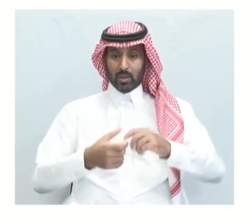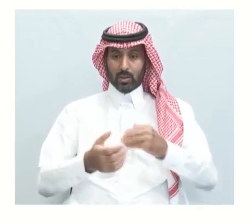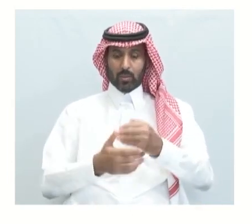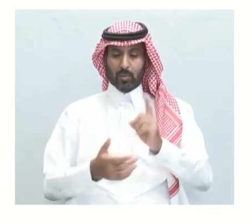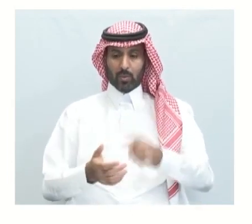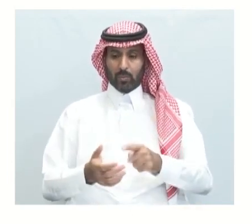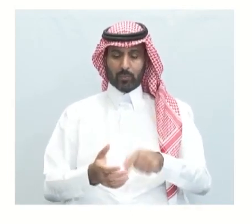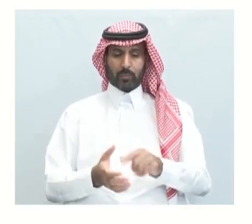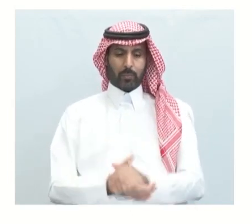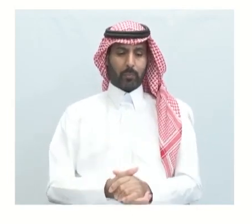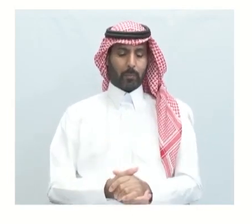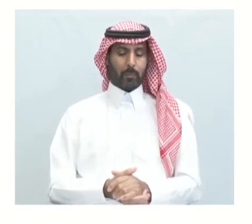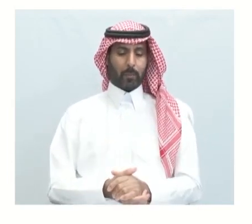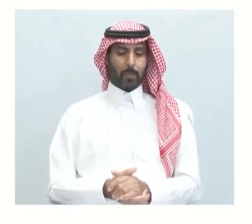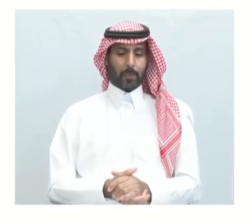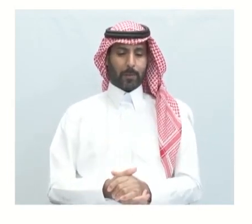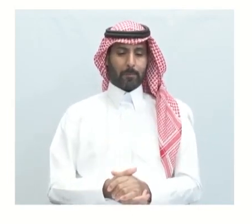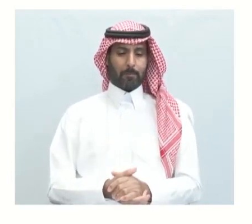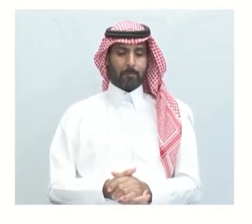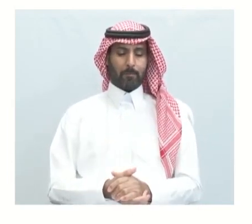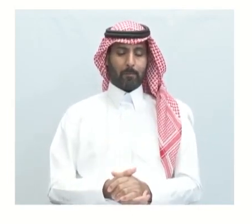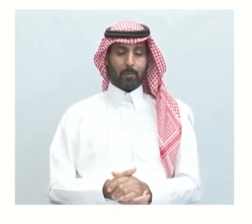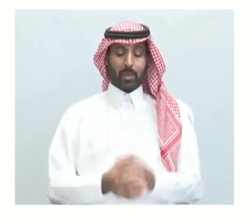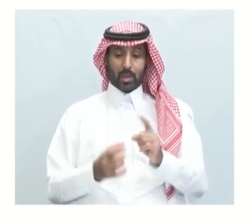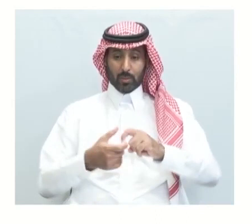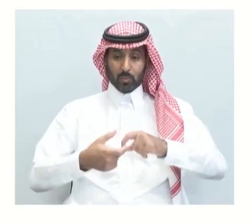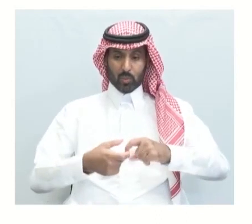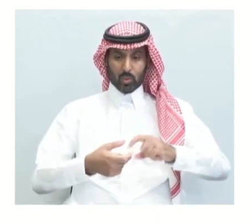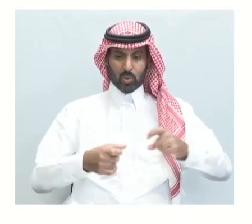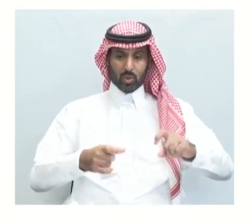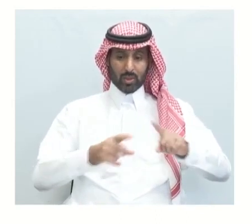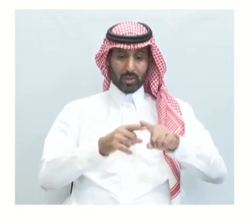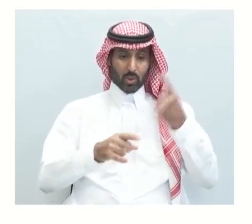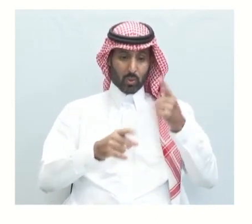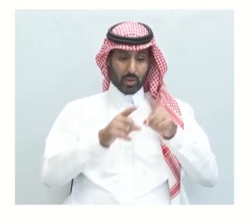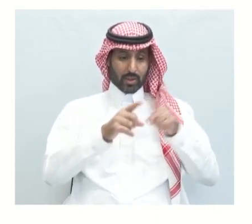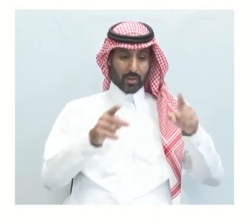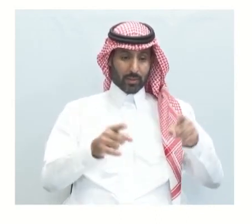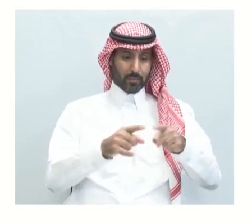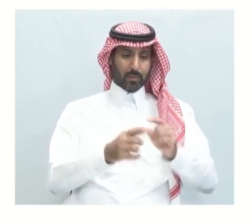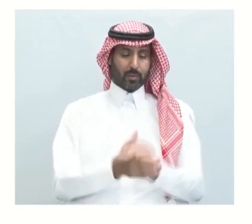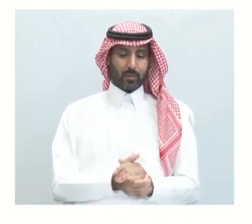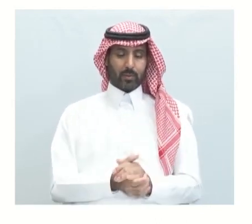ماندي لدينا فاذا هنا لدينا لانشاء قائمه مترابطه تحتوي على عقده واحده